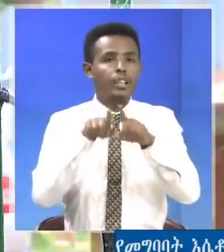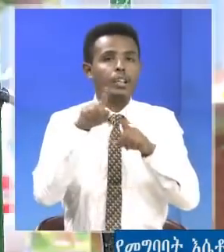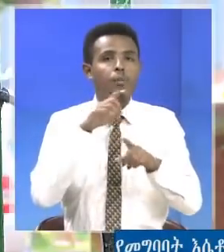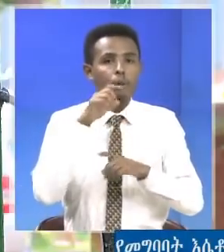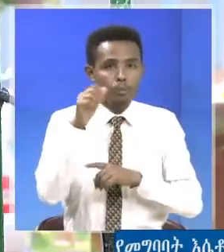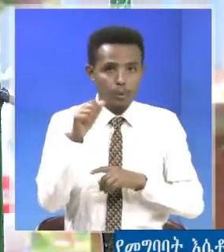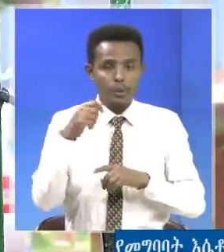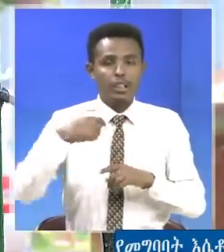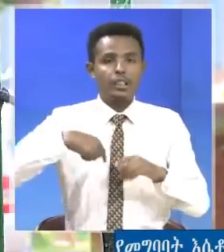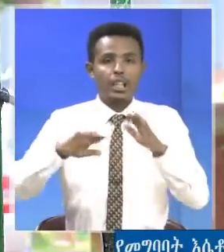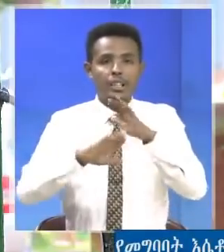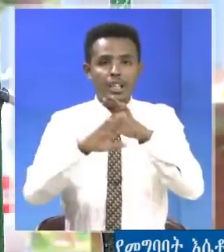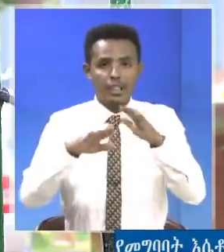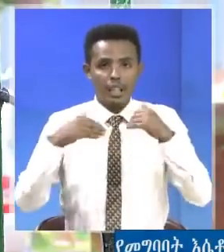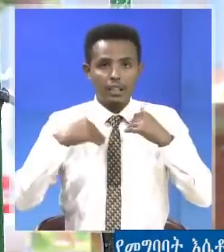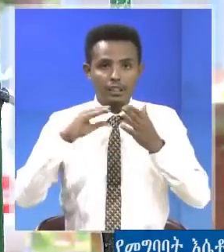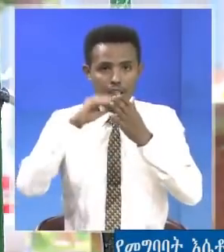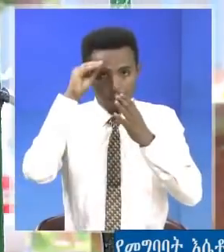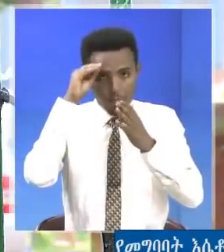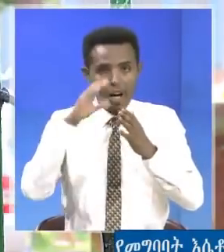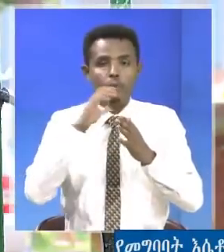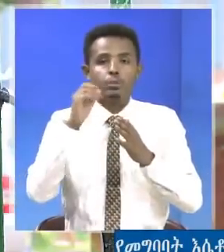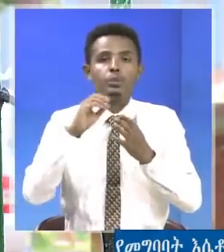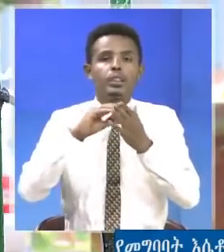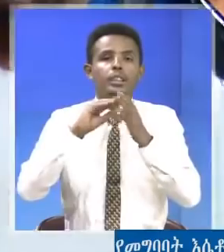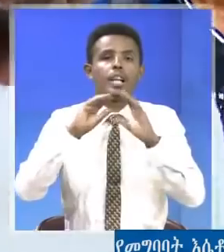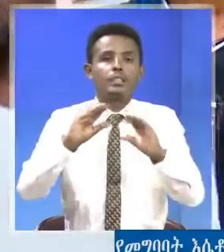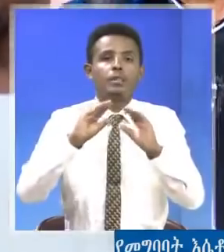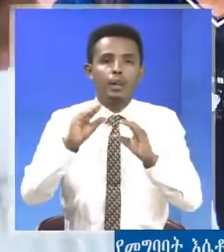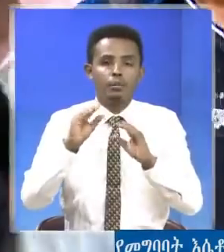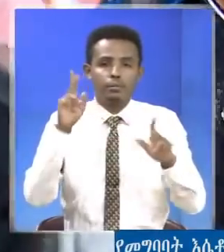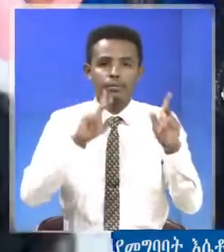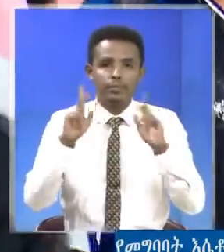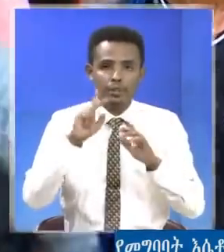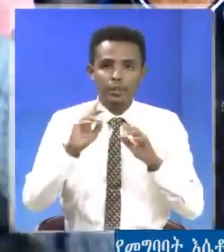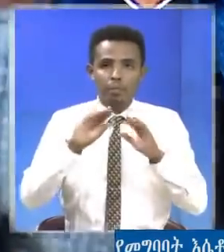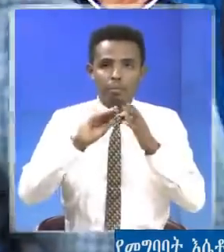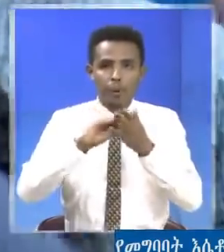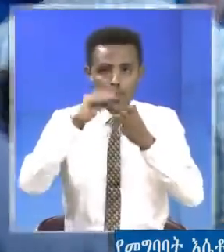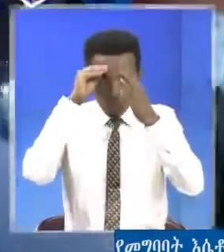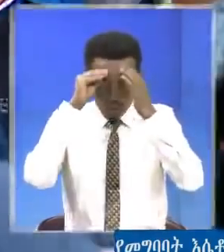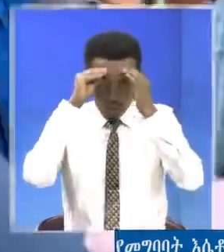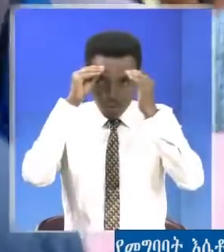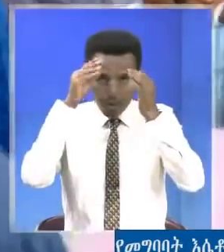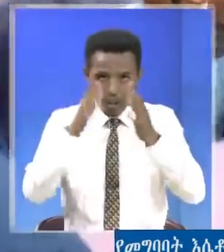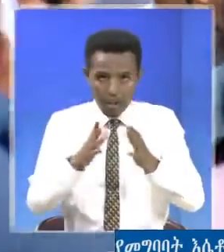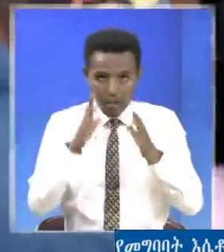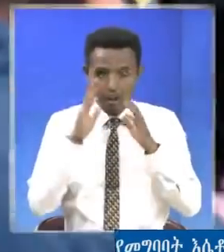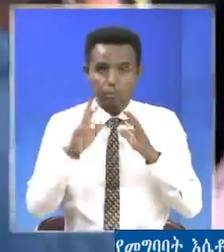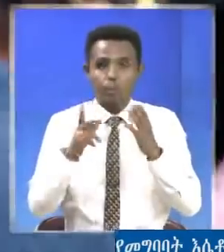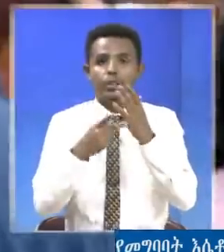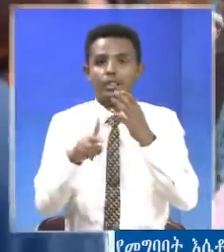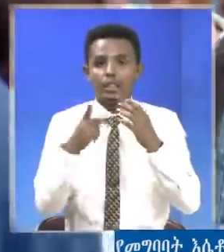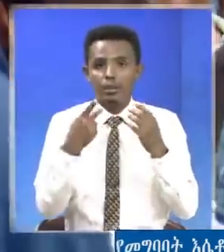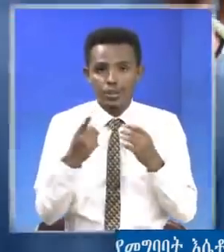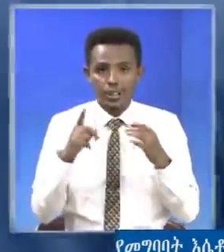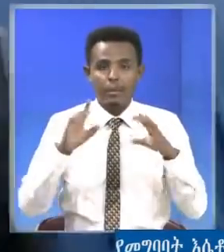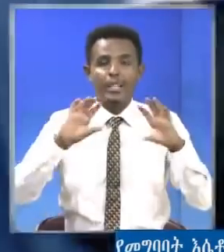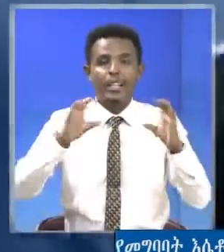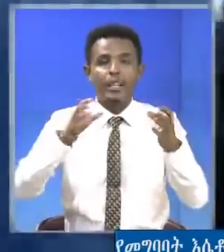ማህበረሰቡ ሳይማሩ ያስተማሩን ማህበረሰቡ እኛን እኮ ነው የሚሰሙ። ምሁራን፣ ፖለቲከኞችና የመገናኛ ብዙሃን ባለሙያዎቹ